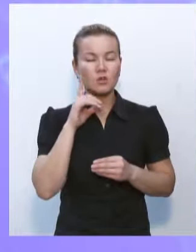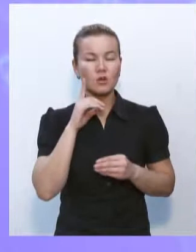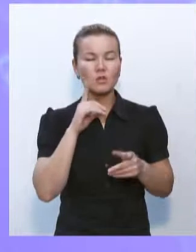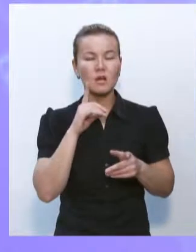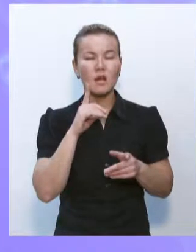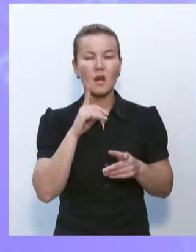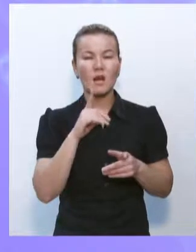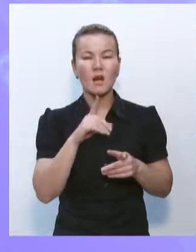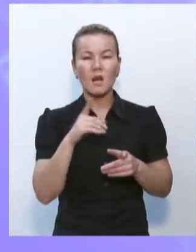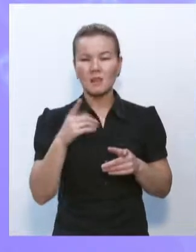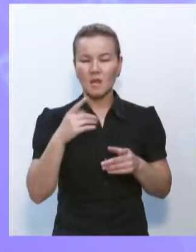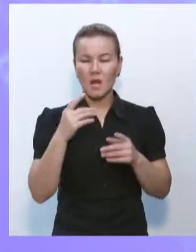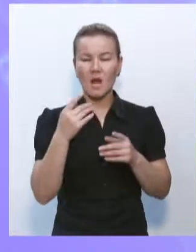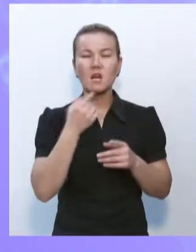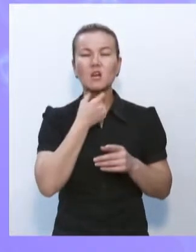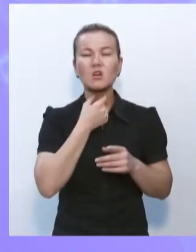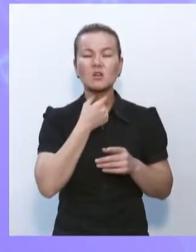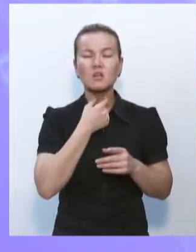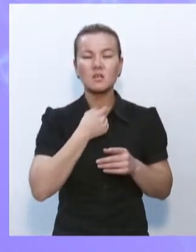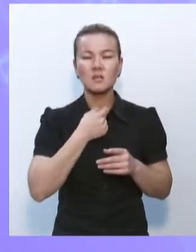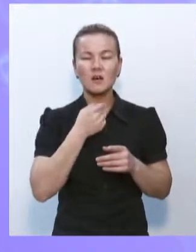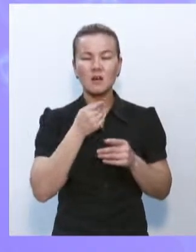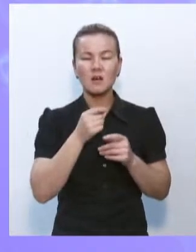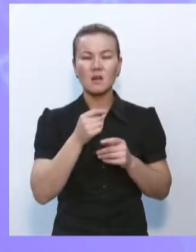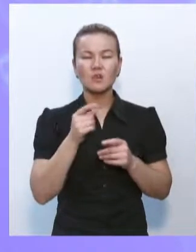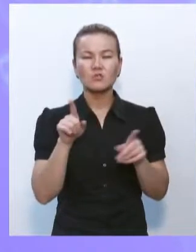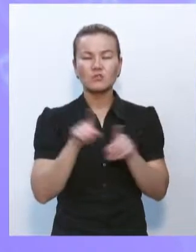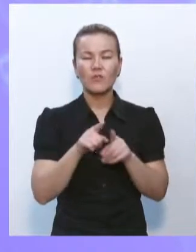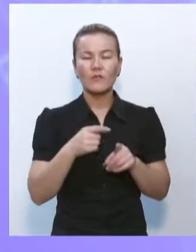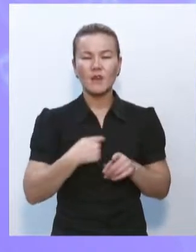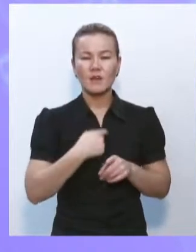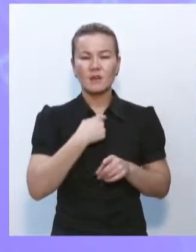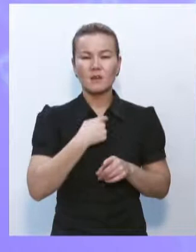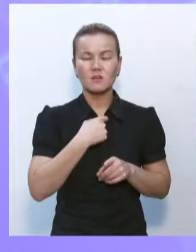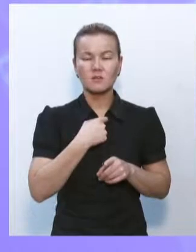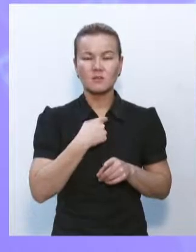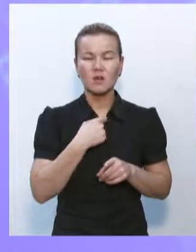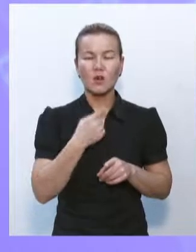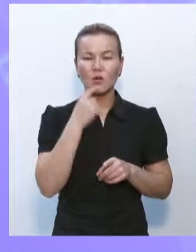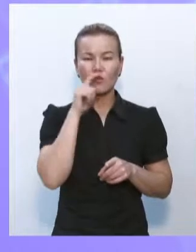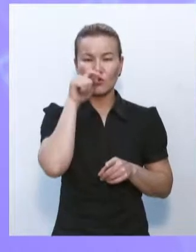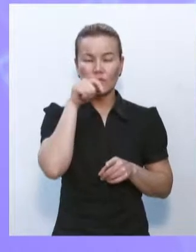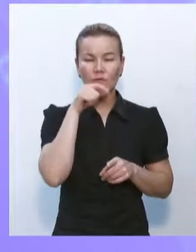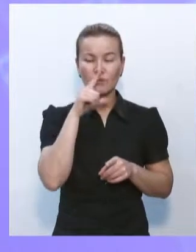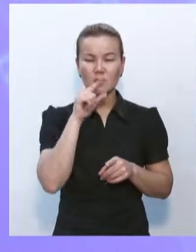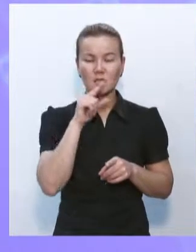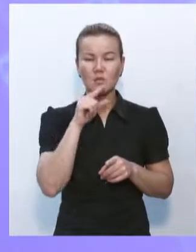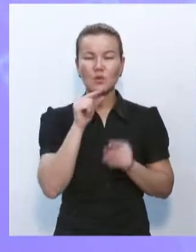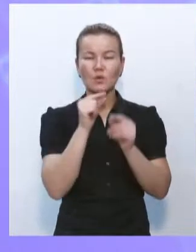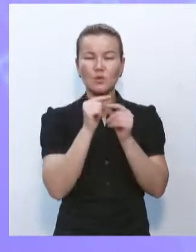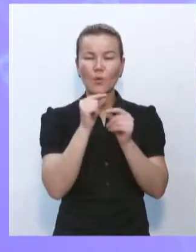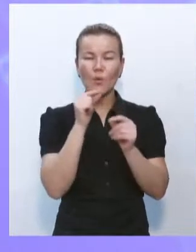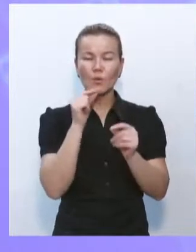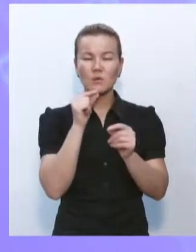На короткой шейке у птички словно галстучек. Клювик у птички